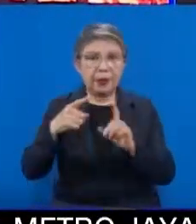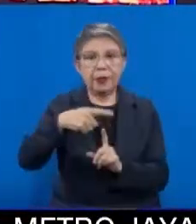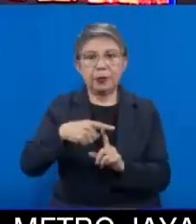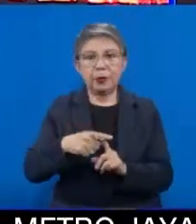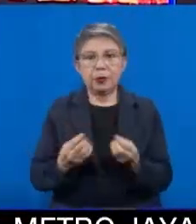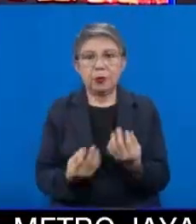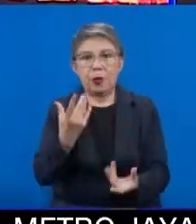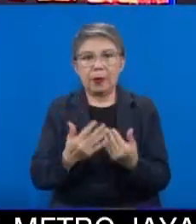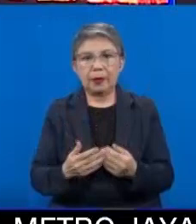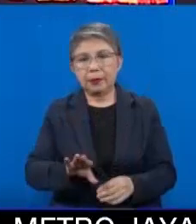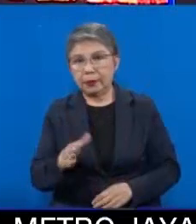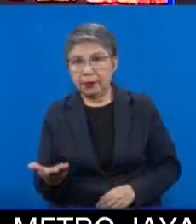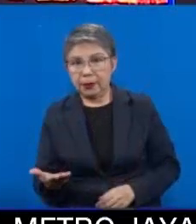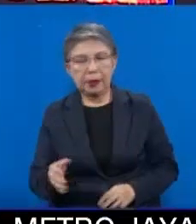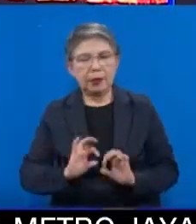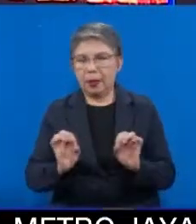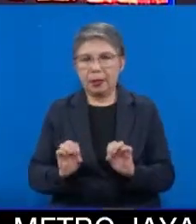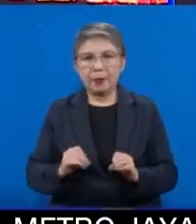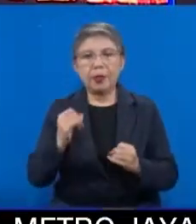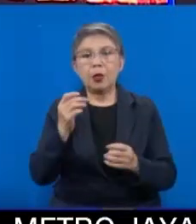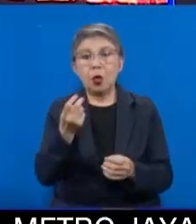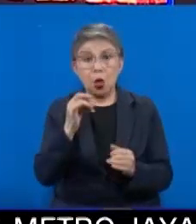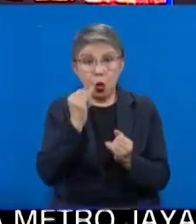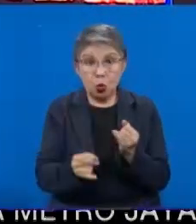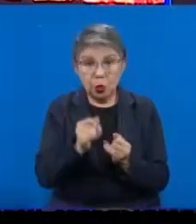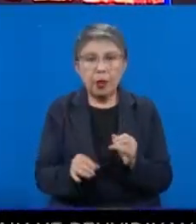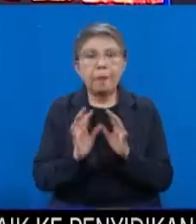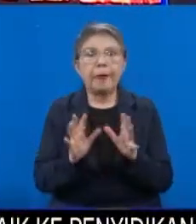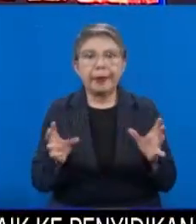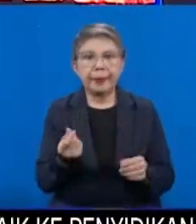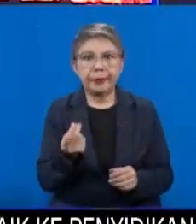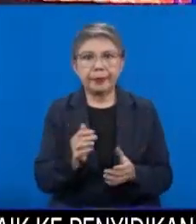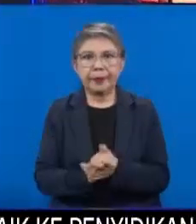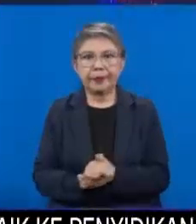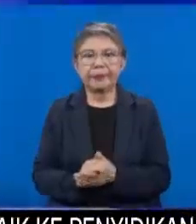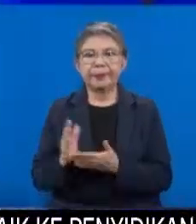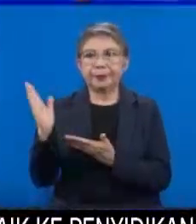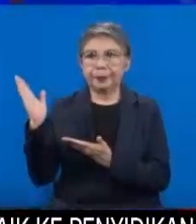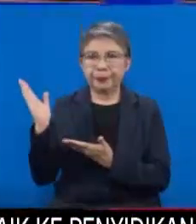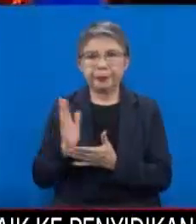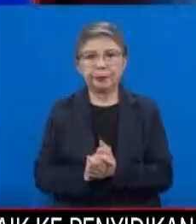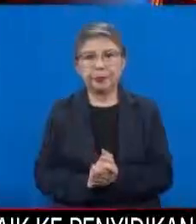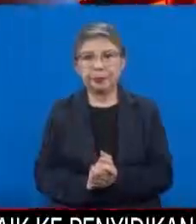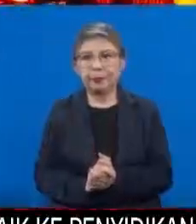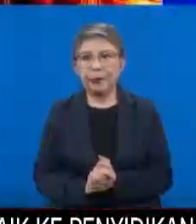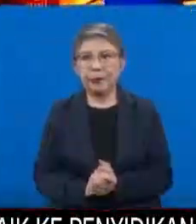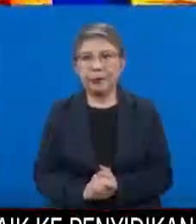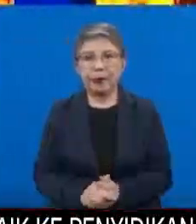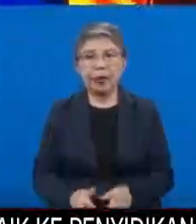Tidak ada korban jiwa, namun kerugian mencapai ratusan juta rupiah. Kita lihat bersama informasinya.